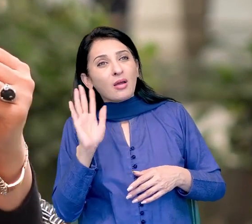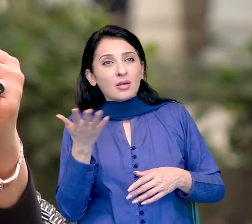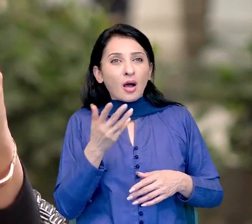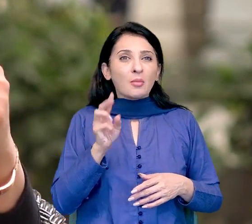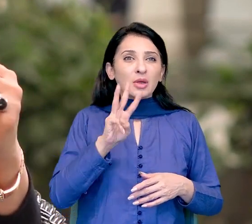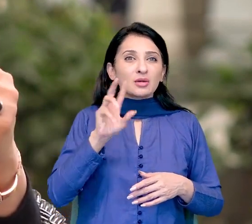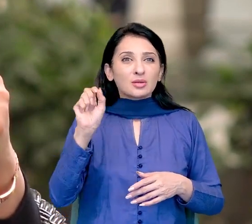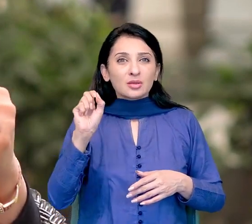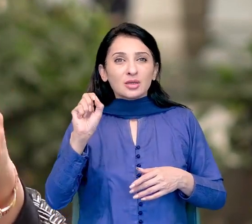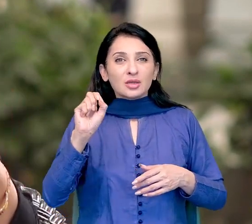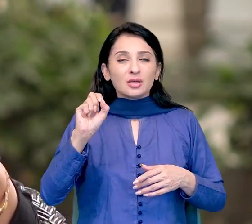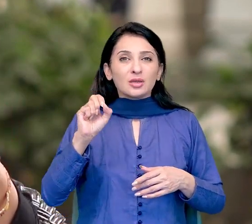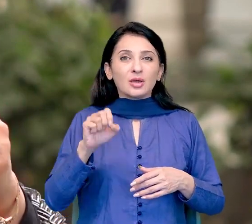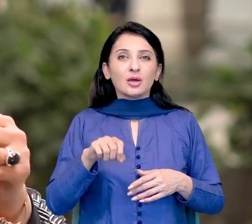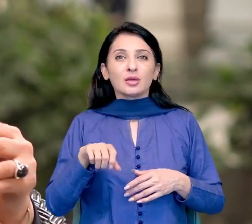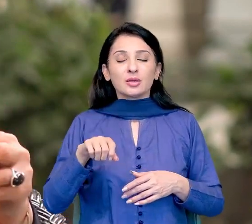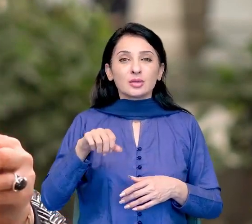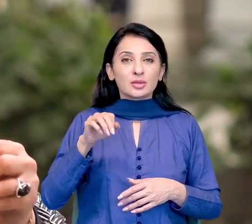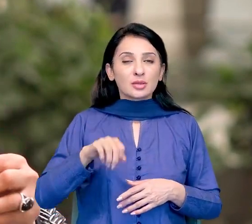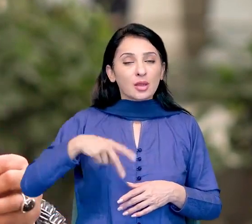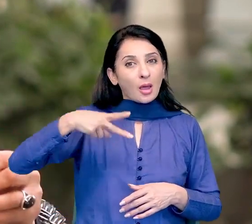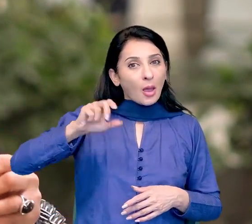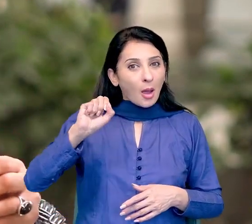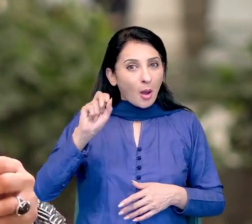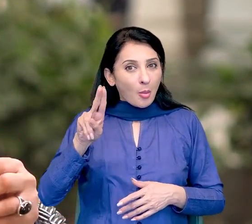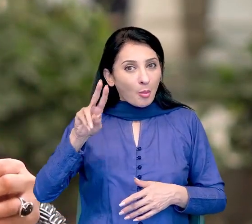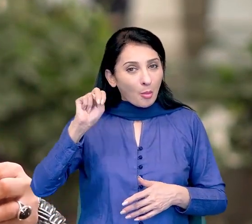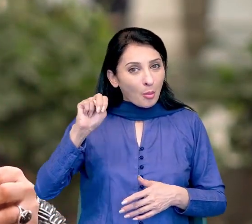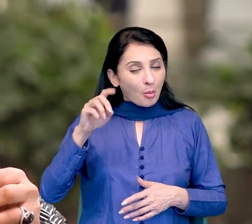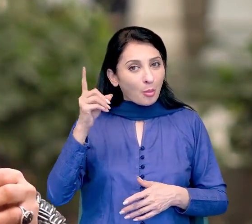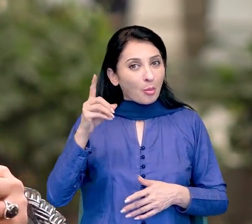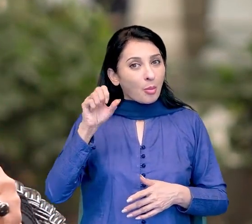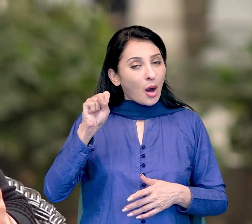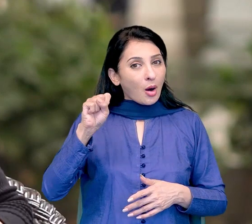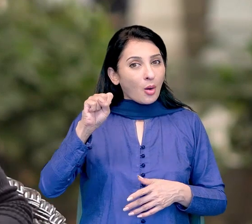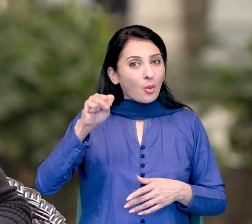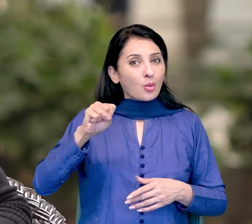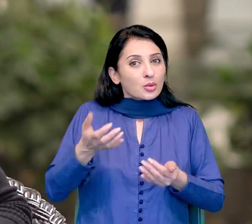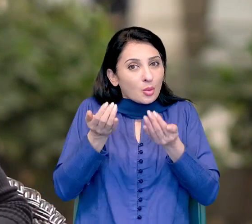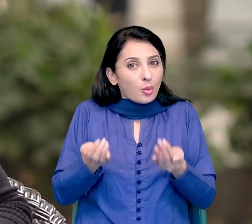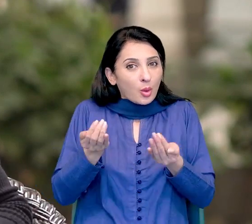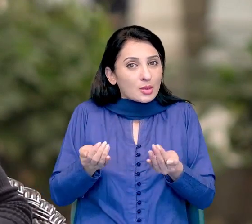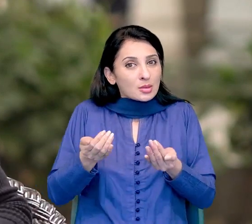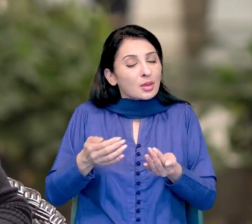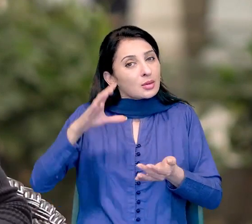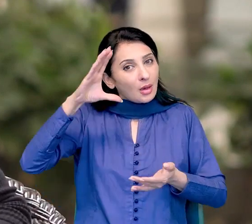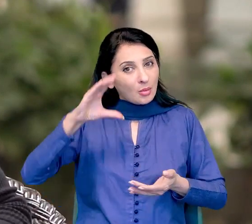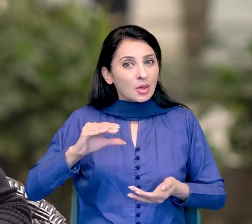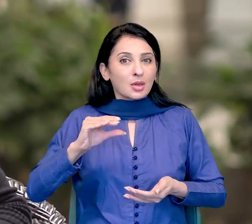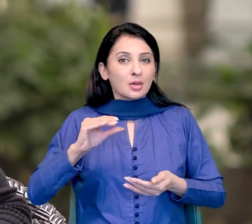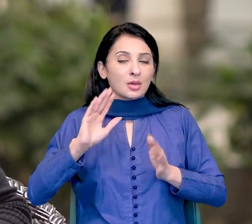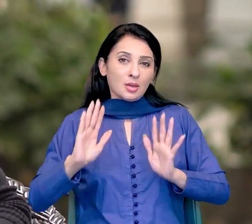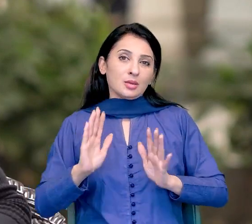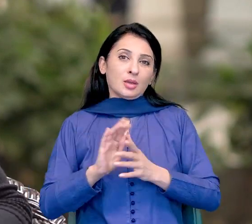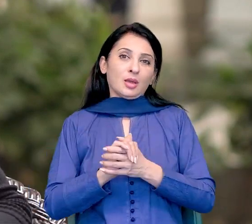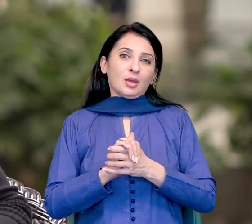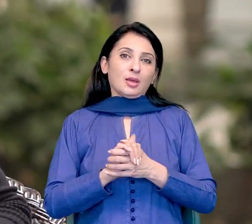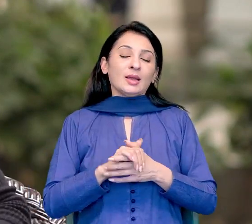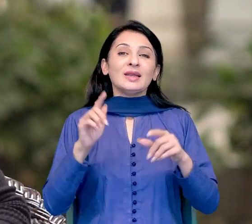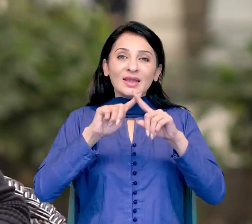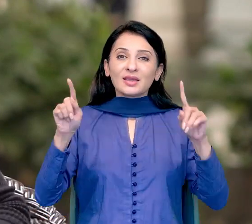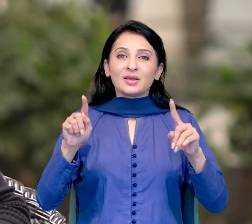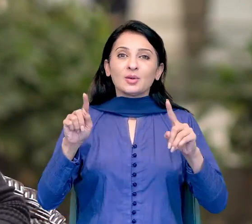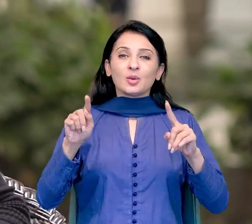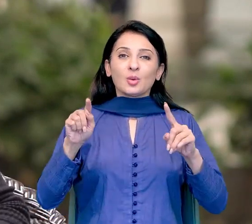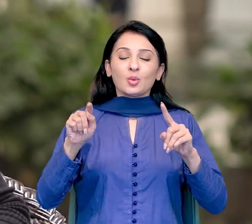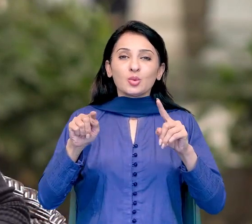15 20 30 پاؤنڈ لوز کر کے پھر مینٹیننس فیز پہ آ جائیں گے, تب تھوڑا ریلیکس کر لیں گے. وہ مینٹیننس کے لیے ہمیں اتنی کم کرنے